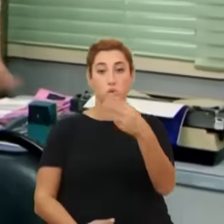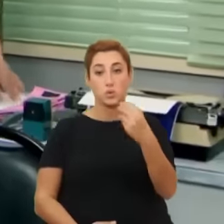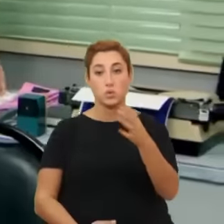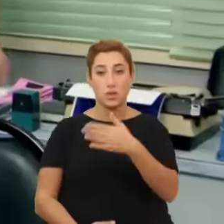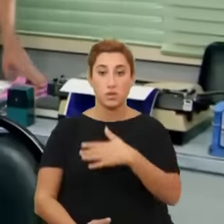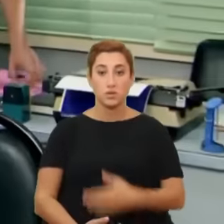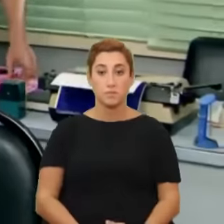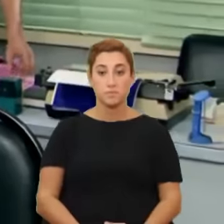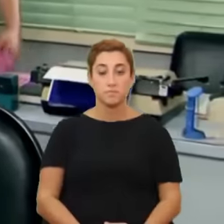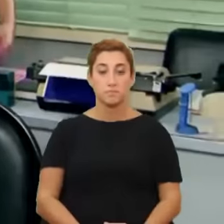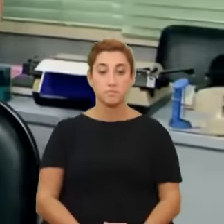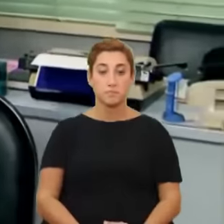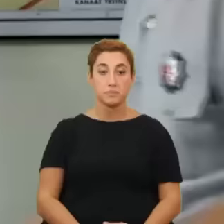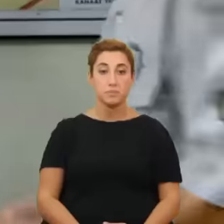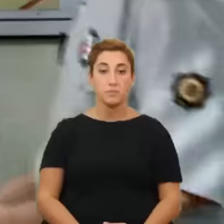imzalı gel.